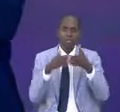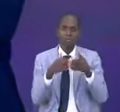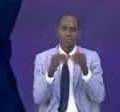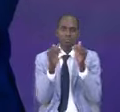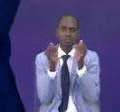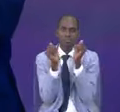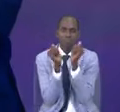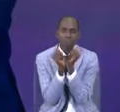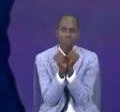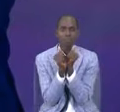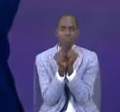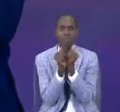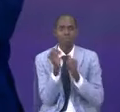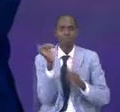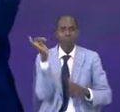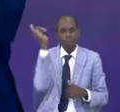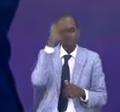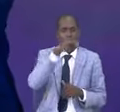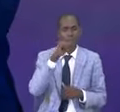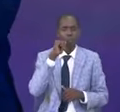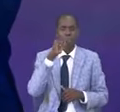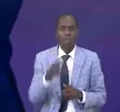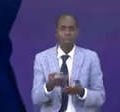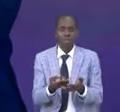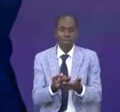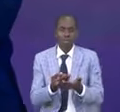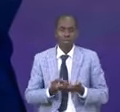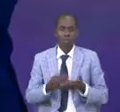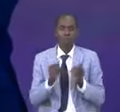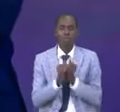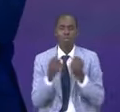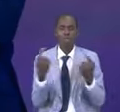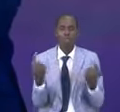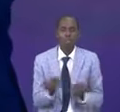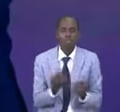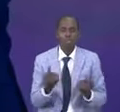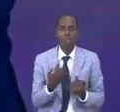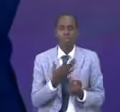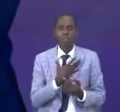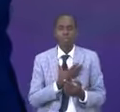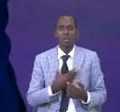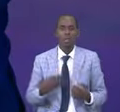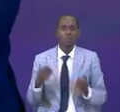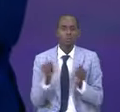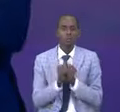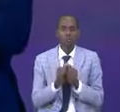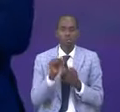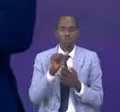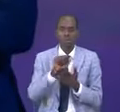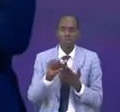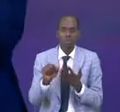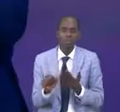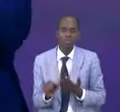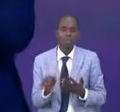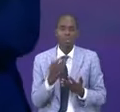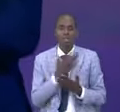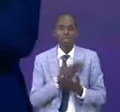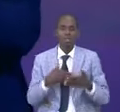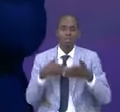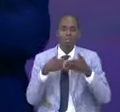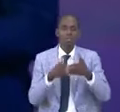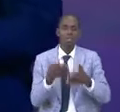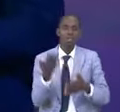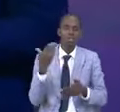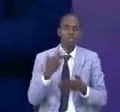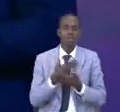femmes d'un esprit faible et borné chargé de pêcher agité par des passions de toutes